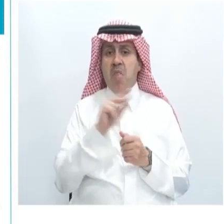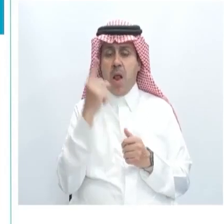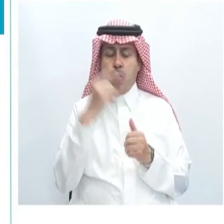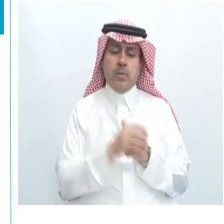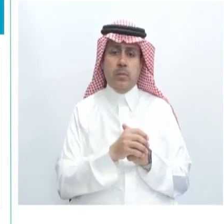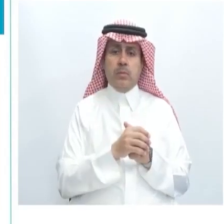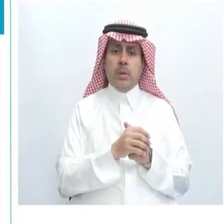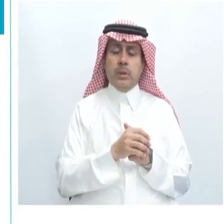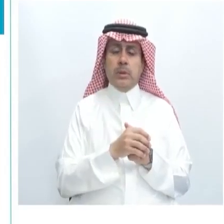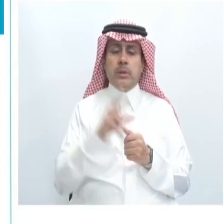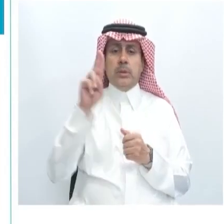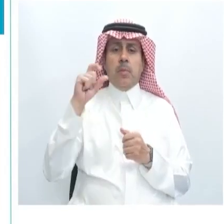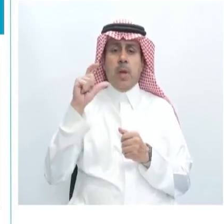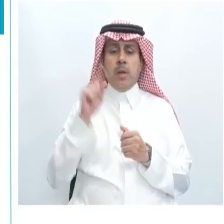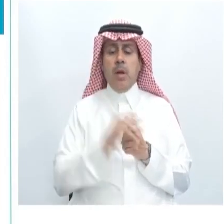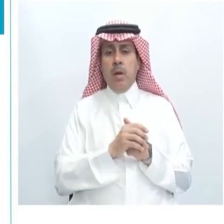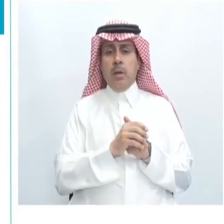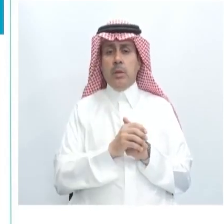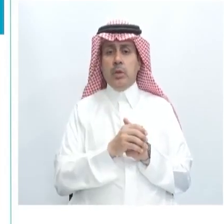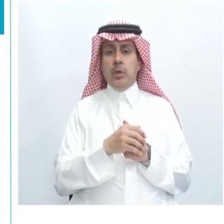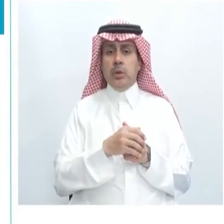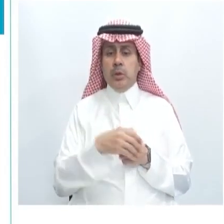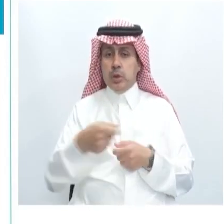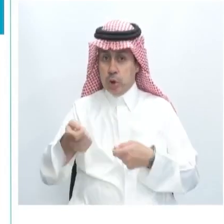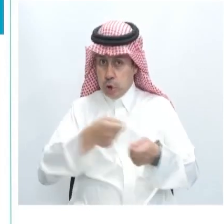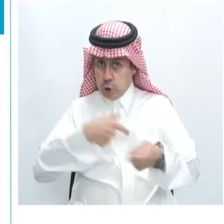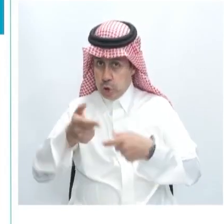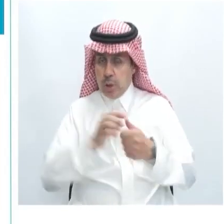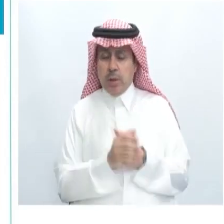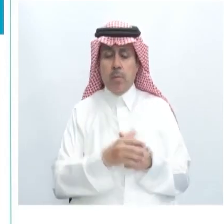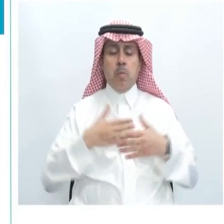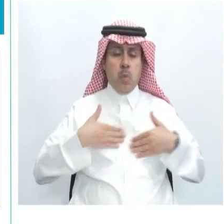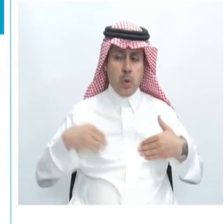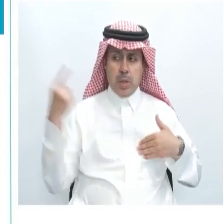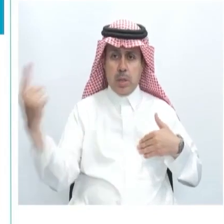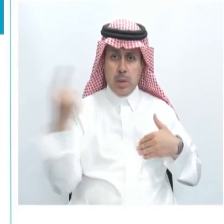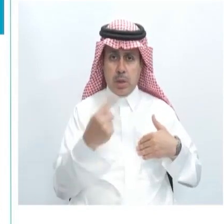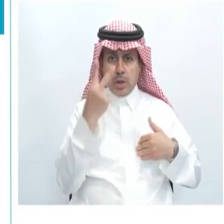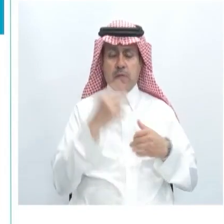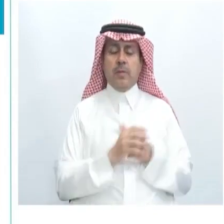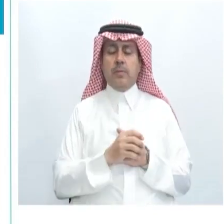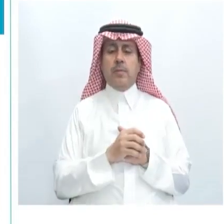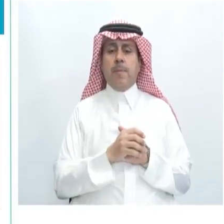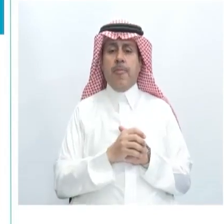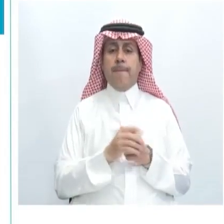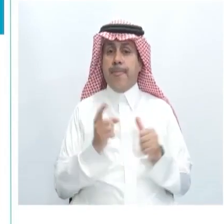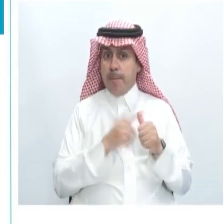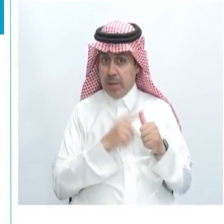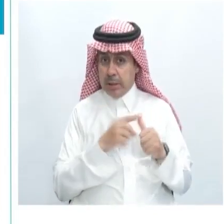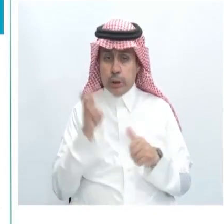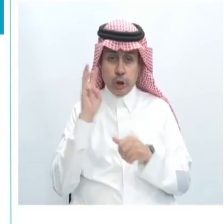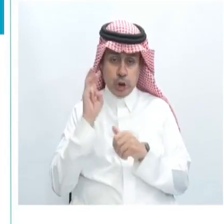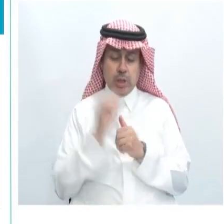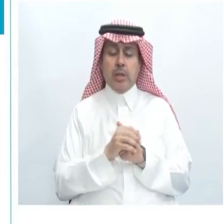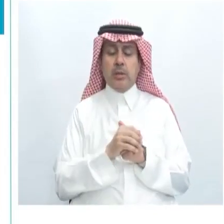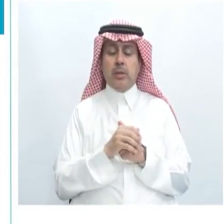تبادل تجاري مرضي للطرفين وبدات الشركات في شكلها الحالي للتخطيط لان